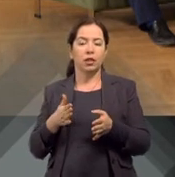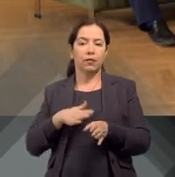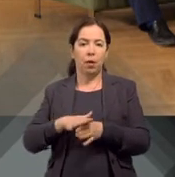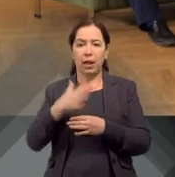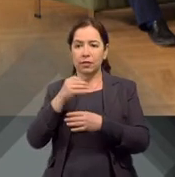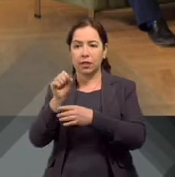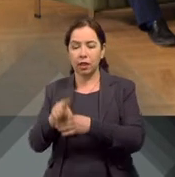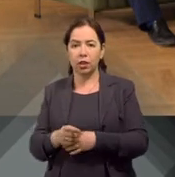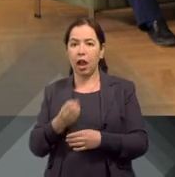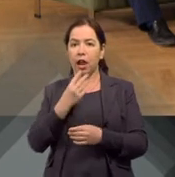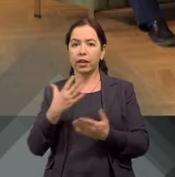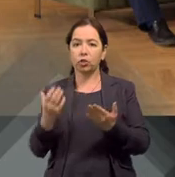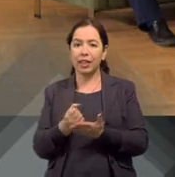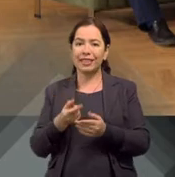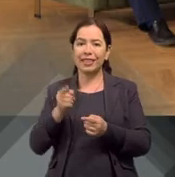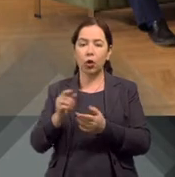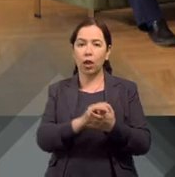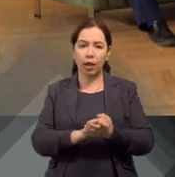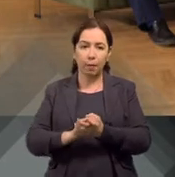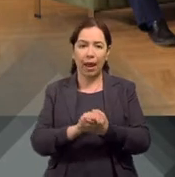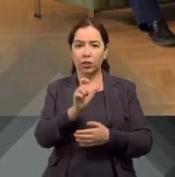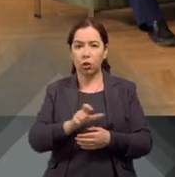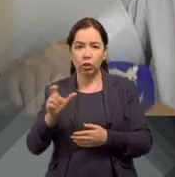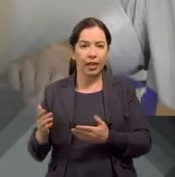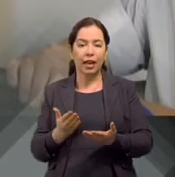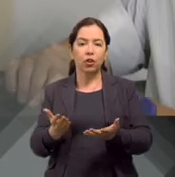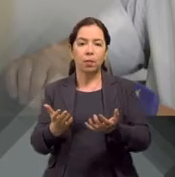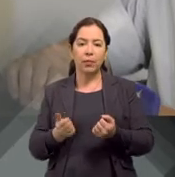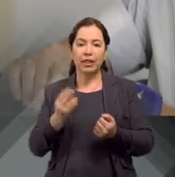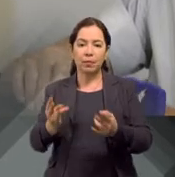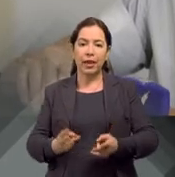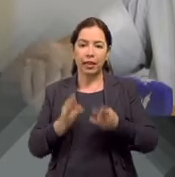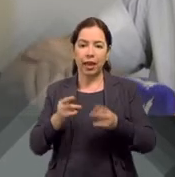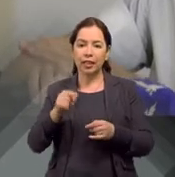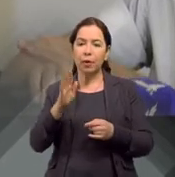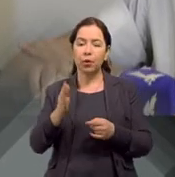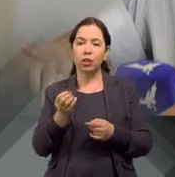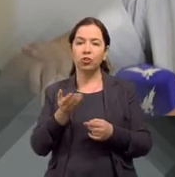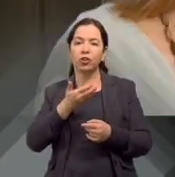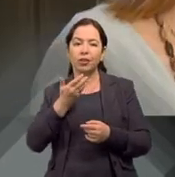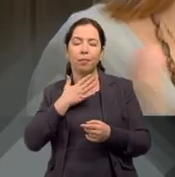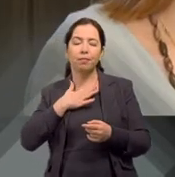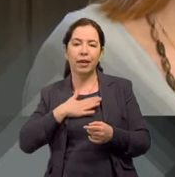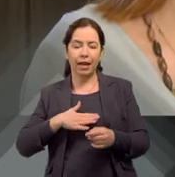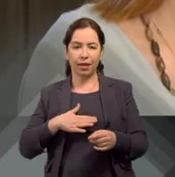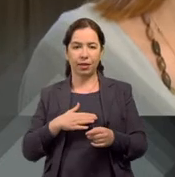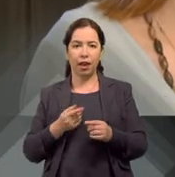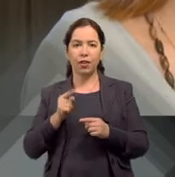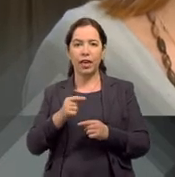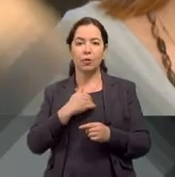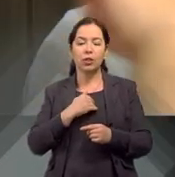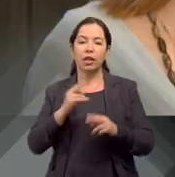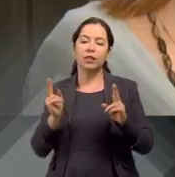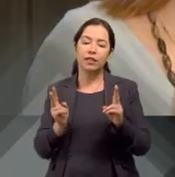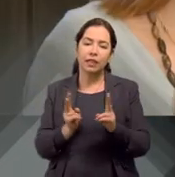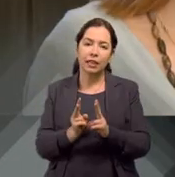компанию людей, которые принимают тебя нежно, да? И тогда становится еще и тепло в этом желании встретить то, как